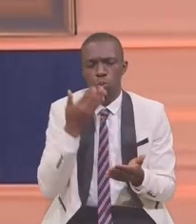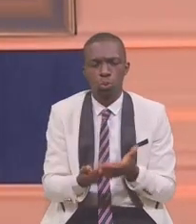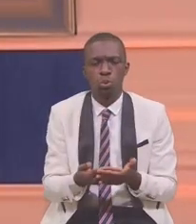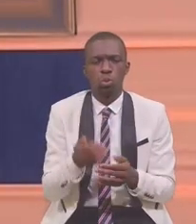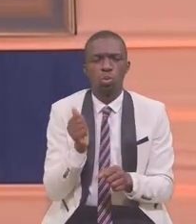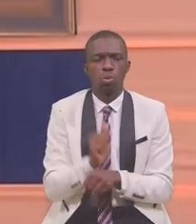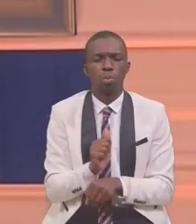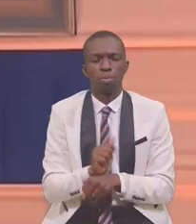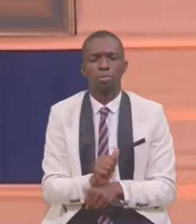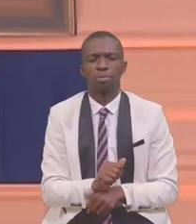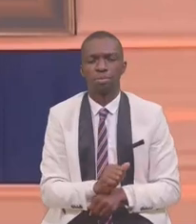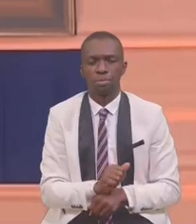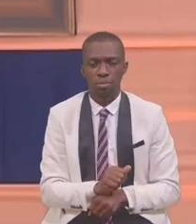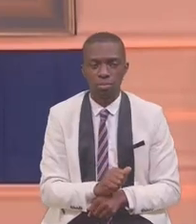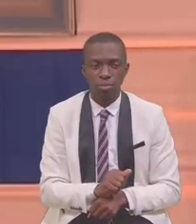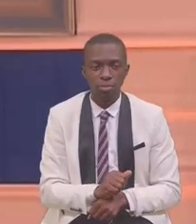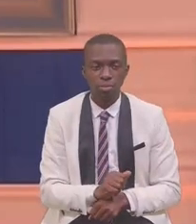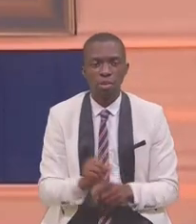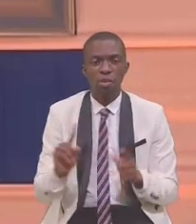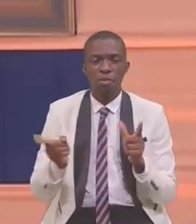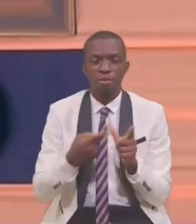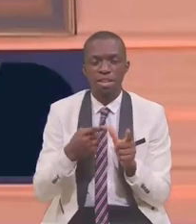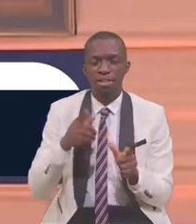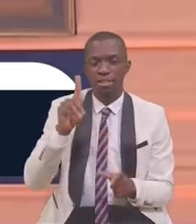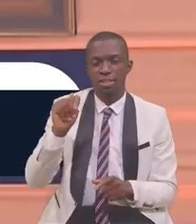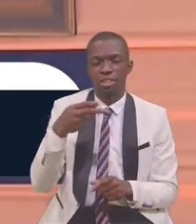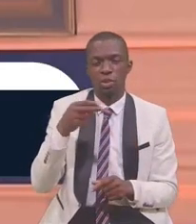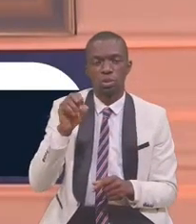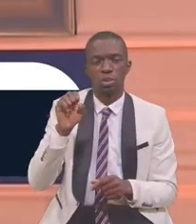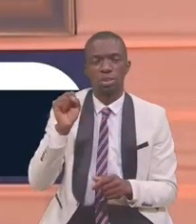Thessaloniciens, chapitre 4, verset 3.